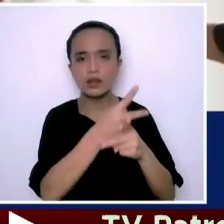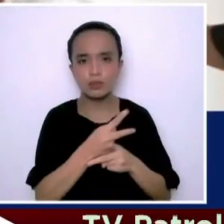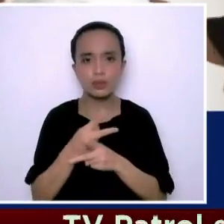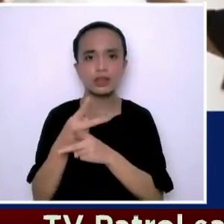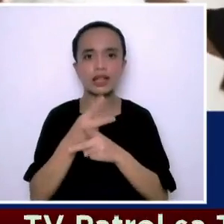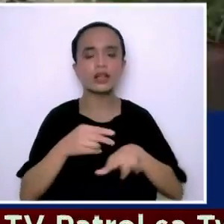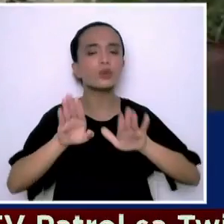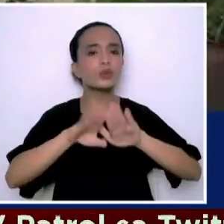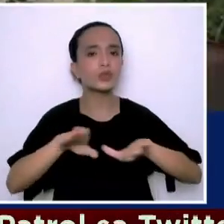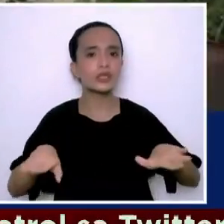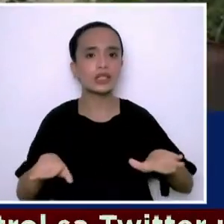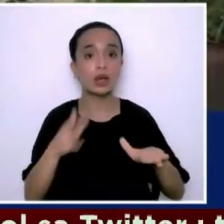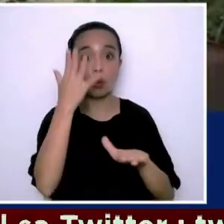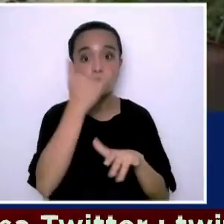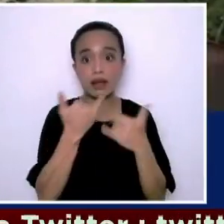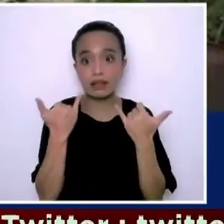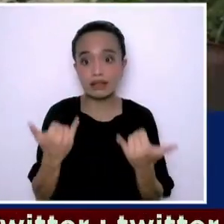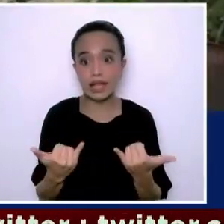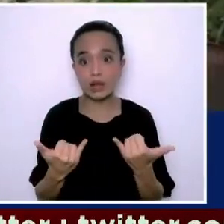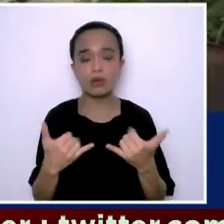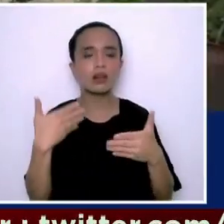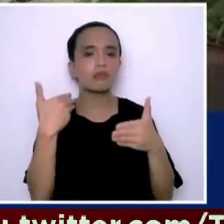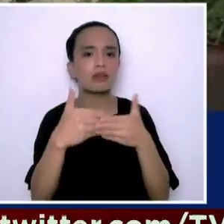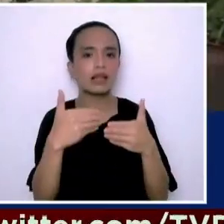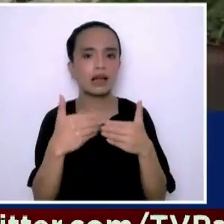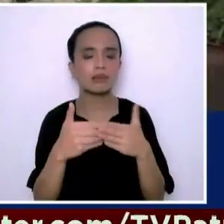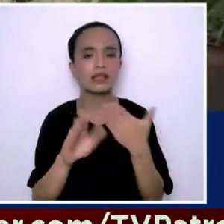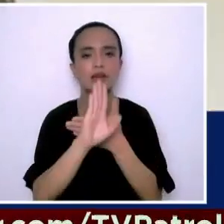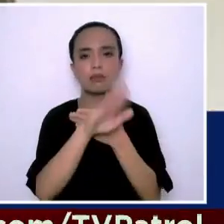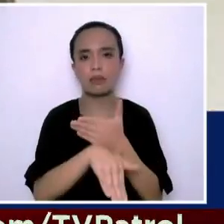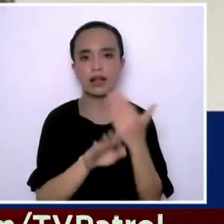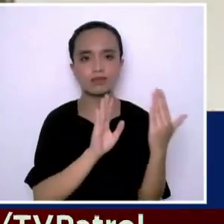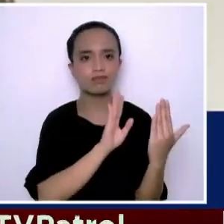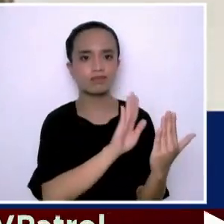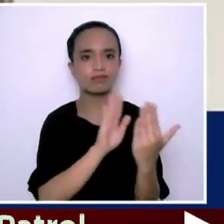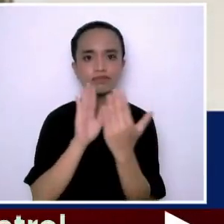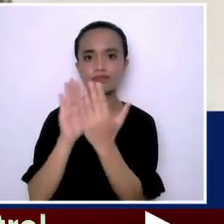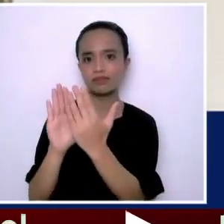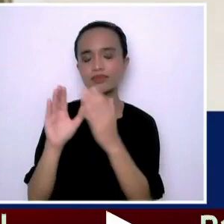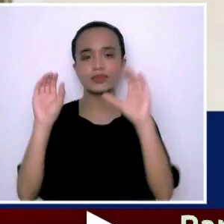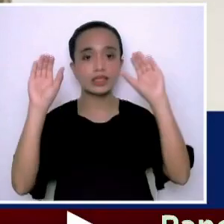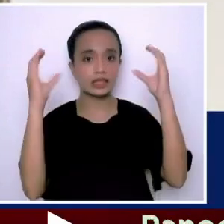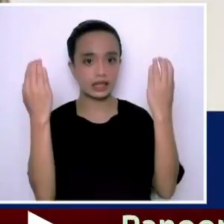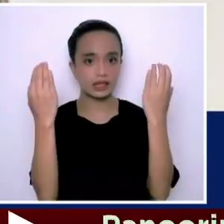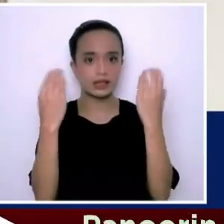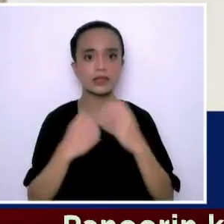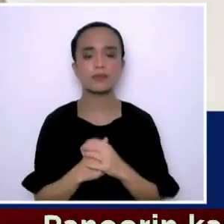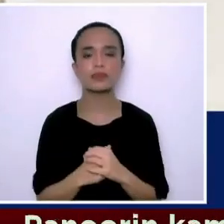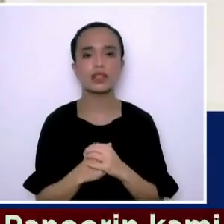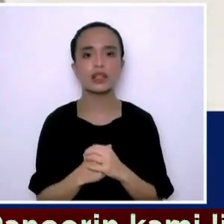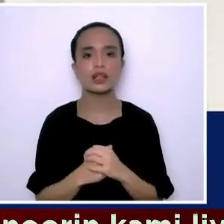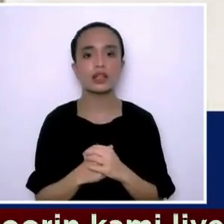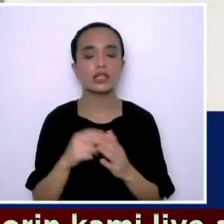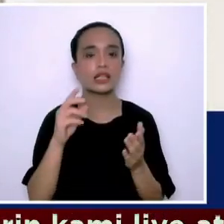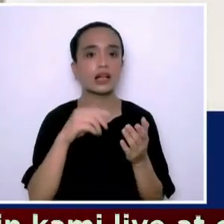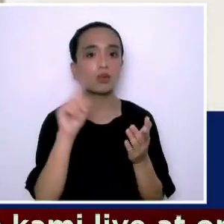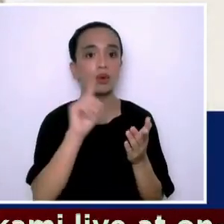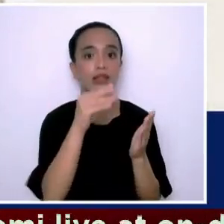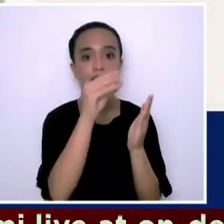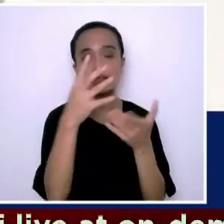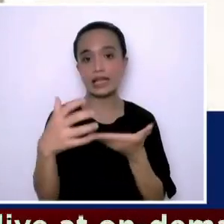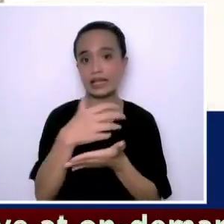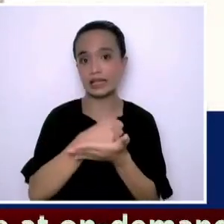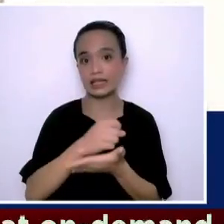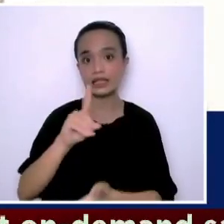ngayong papalapit na ang pagbabalik ng face-to-face classes. Sa tala ng DOH Calabarzon, nangunguna